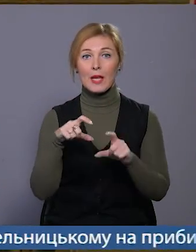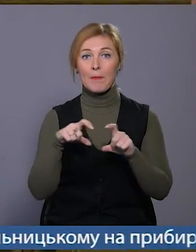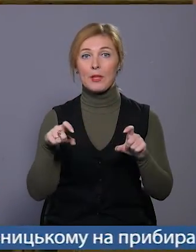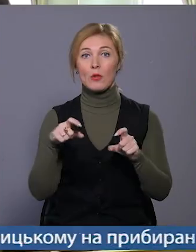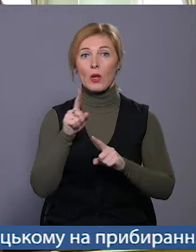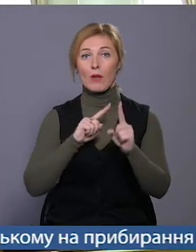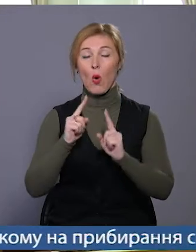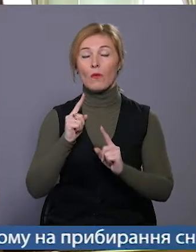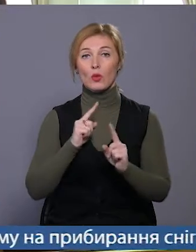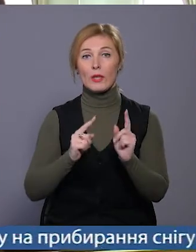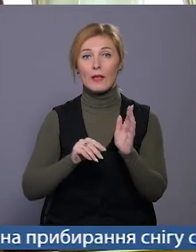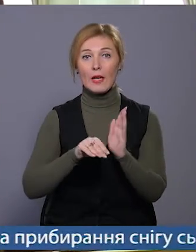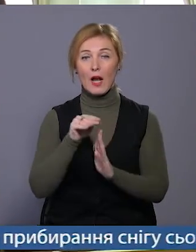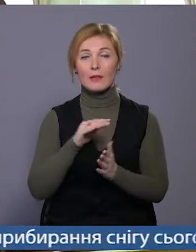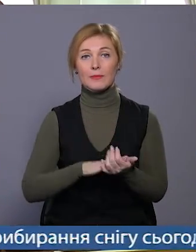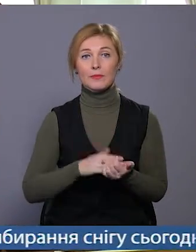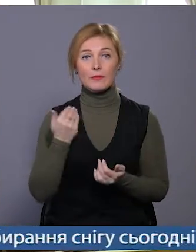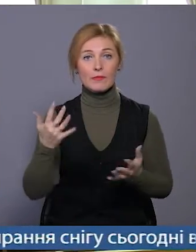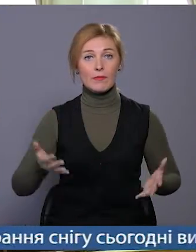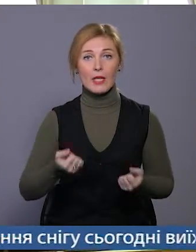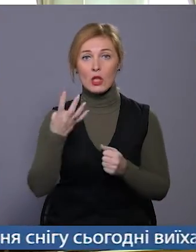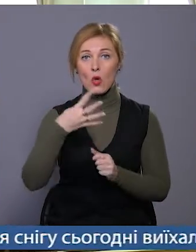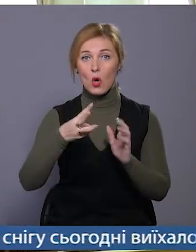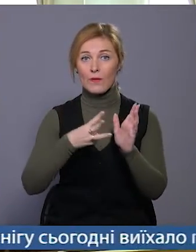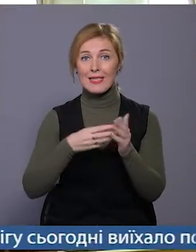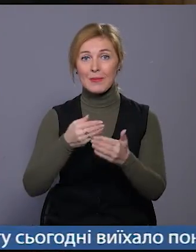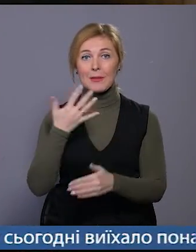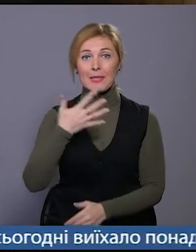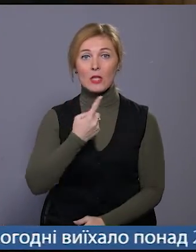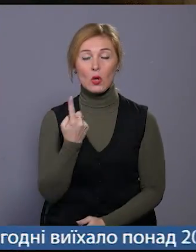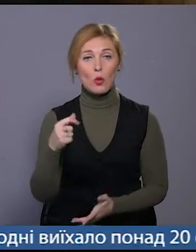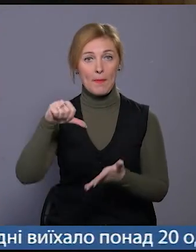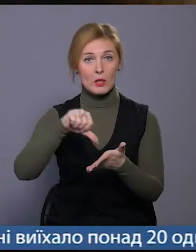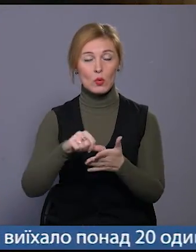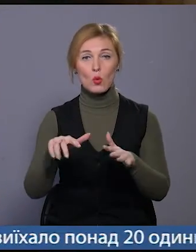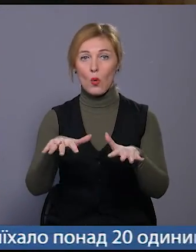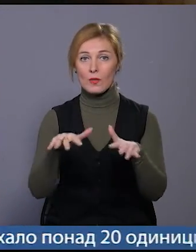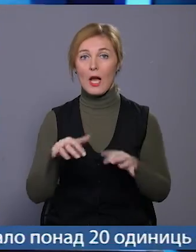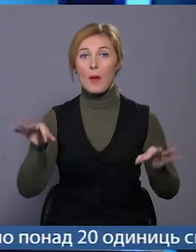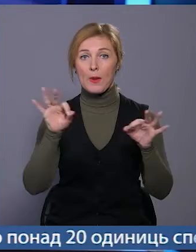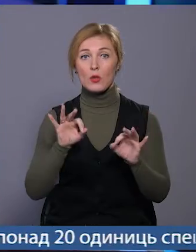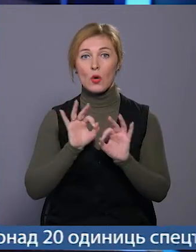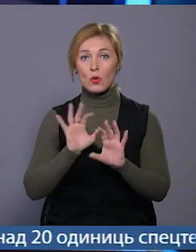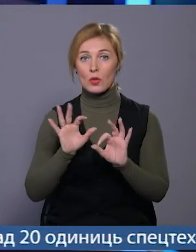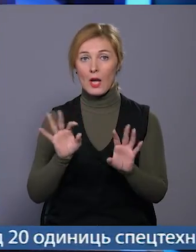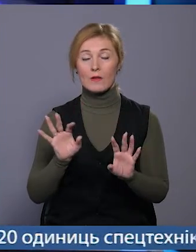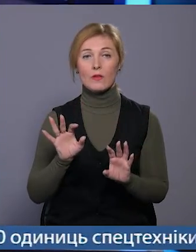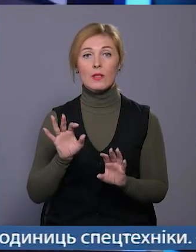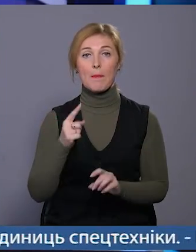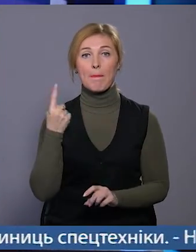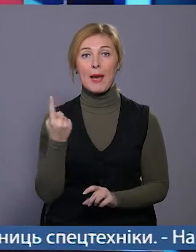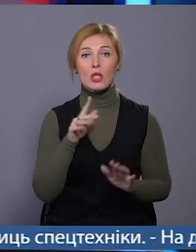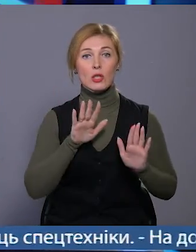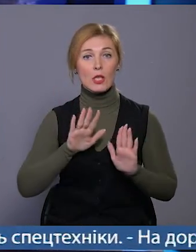Ради. Його підтримали 48 депутатів із 51 присутнього в залі. Про що йдеться в тексті, розказав